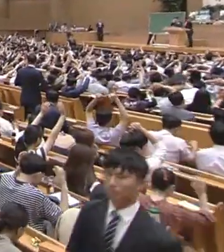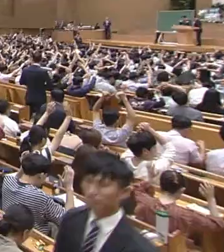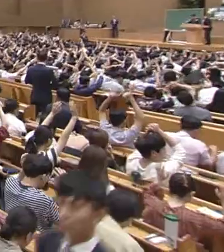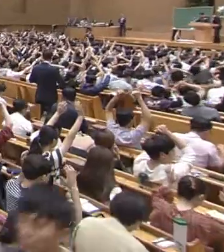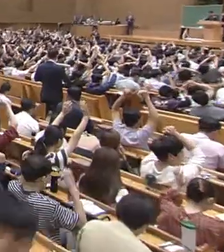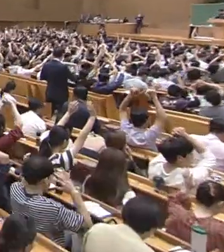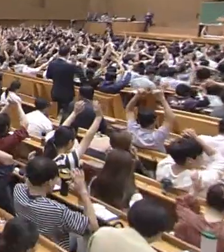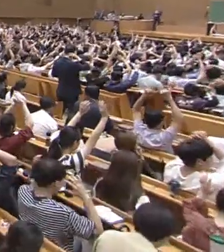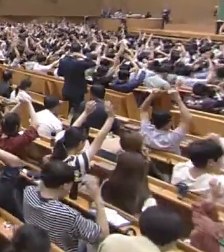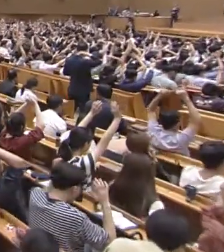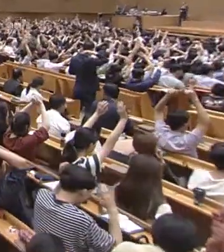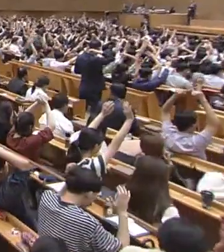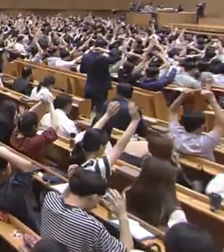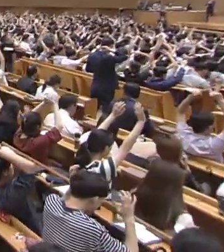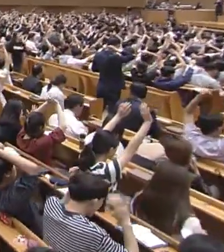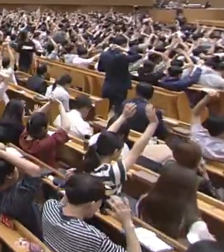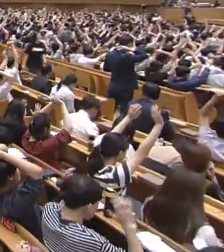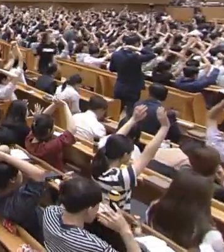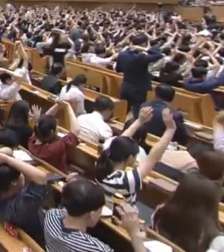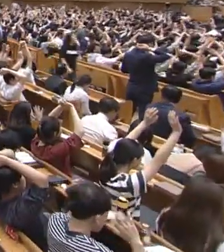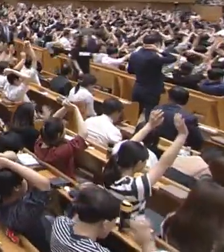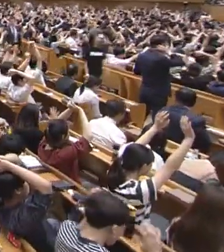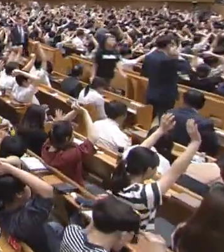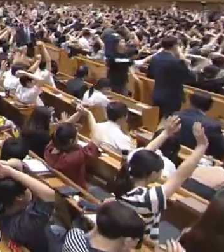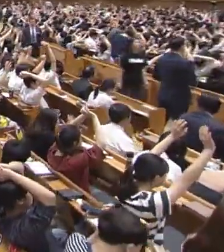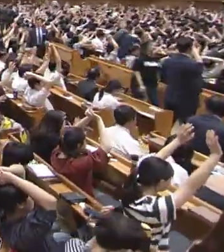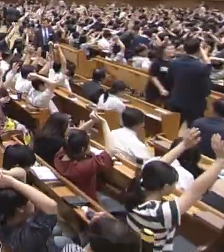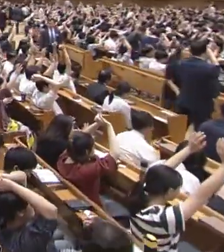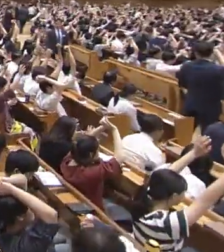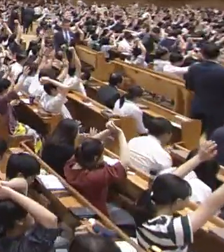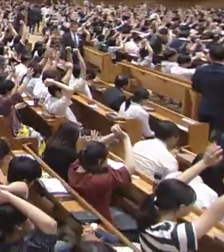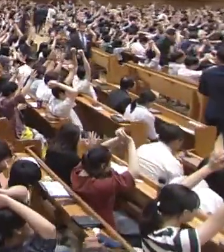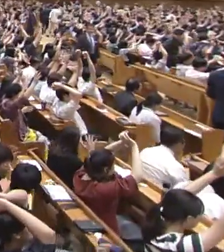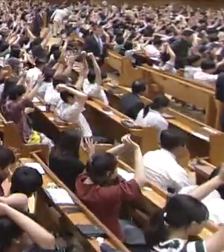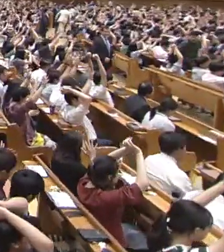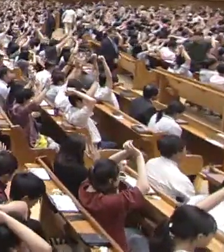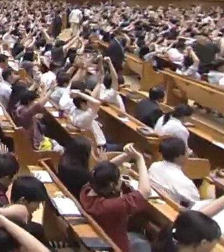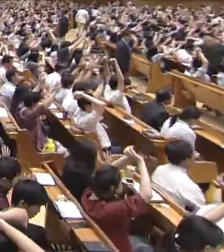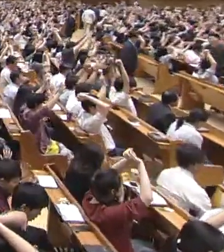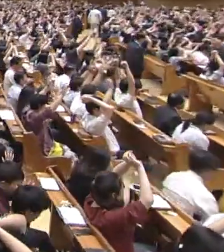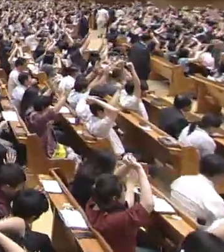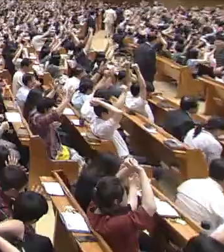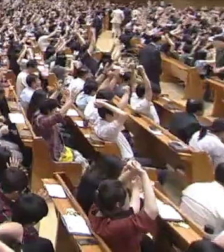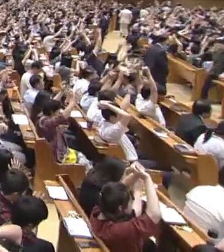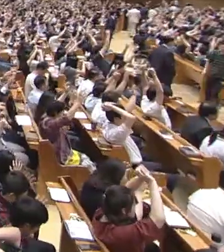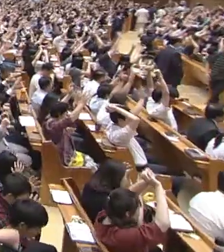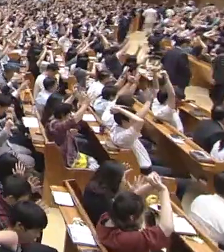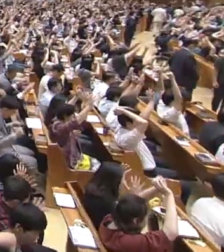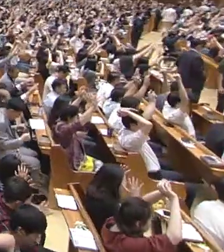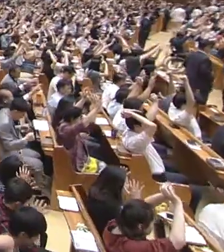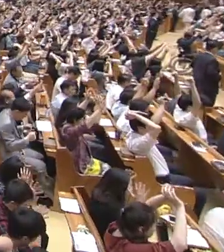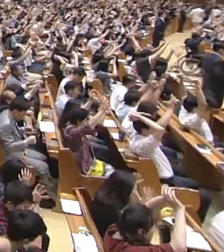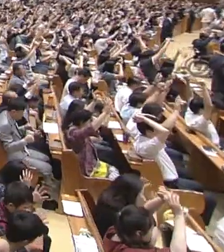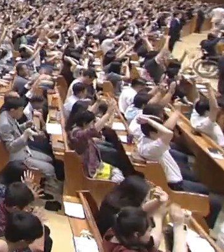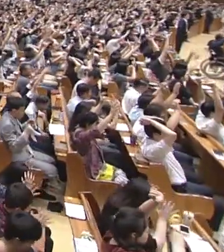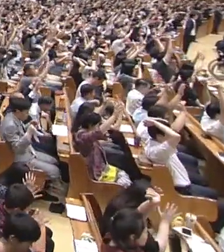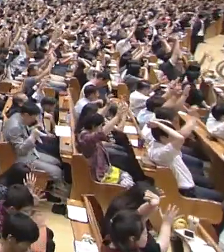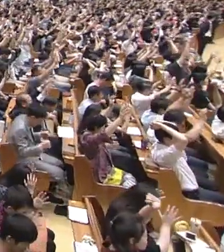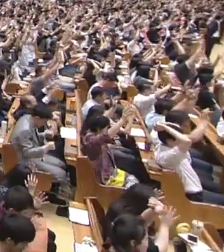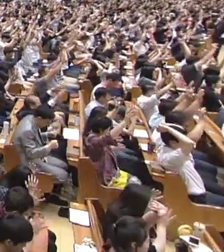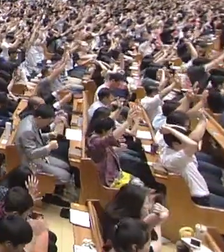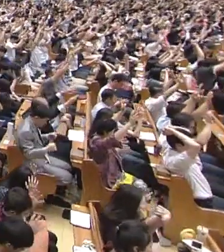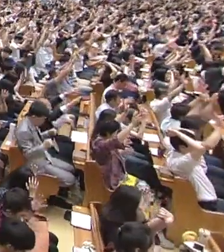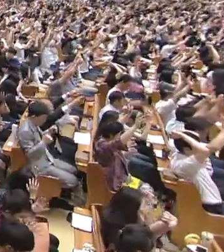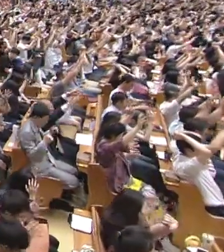하나님을 도전하는 것이 당연하고 하나님과 상관없이 자행제작하는 이때 내가 이 시대를 말씀을 통해